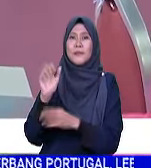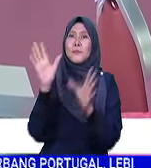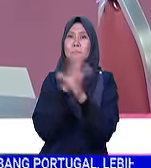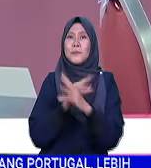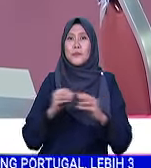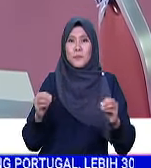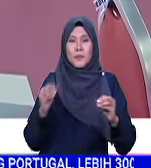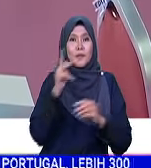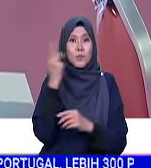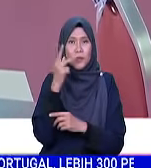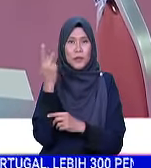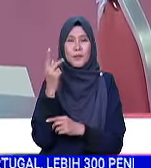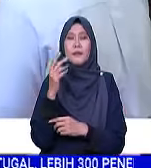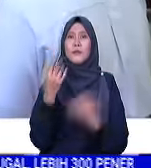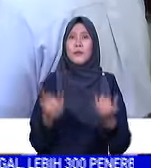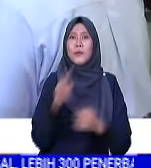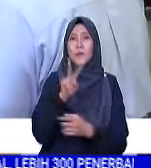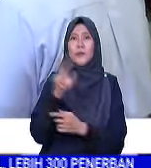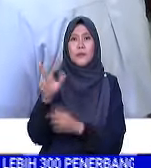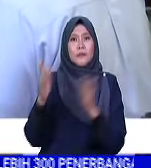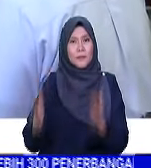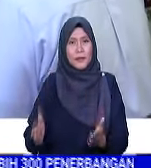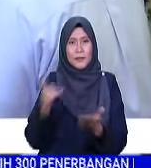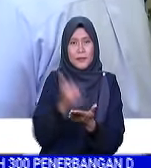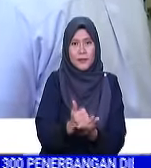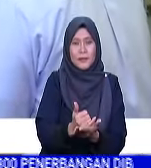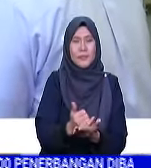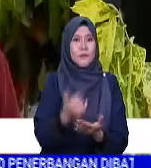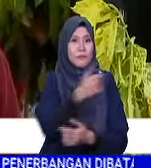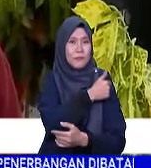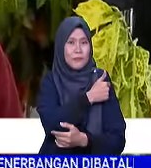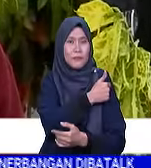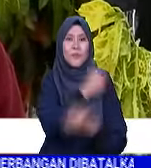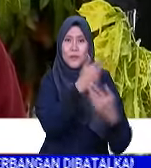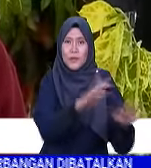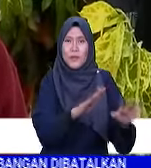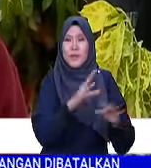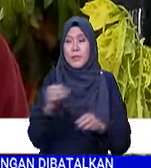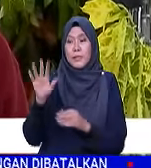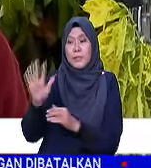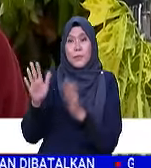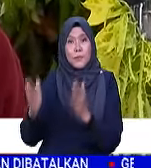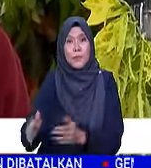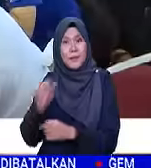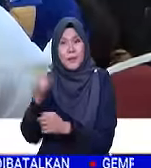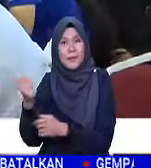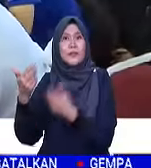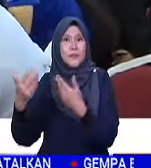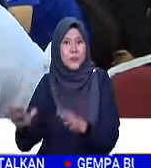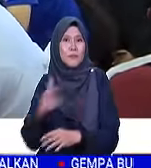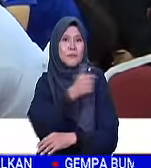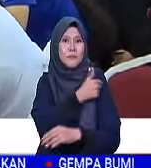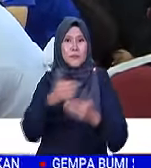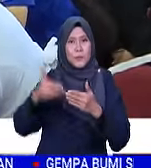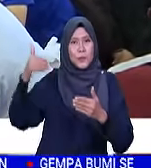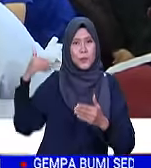Kuching. Pada program itu, seramai 23 penghuni pusat berkenaan divaksinasi, manakala 5 penghuni lain telah divaksin